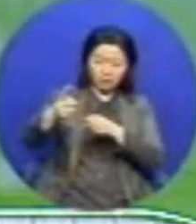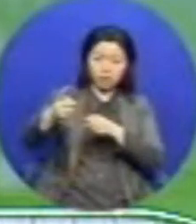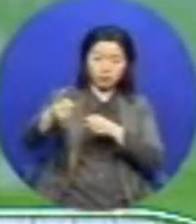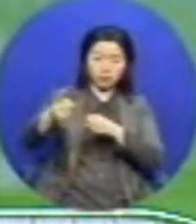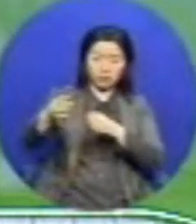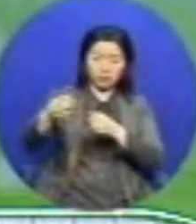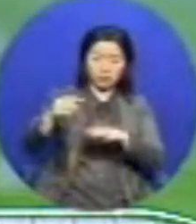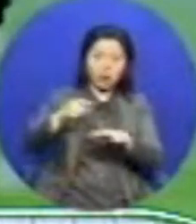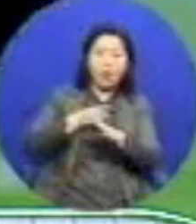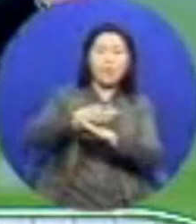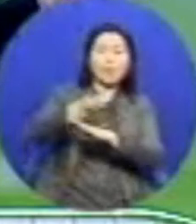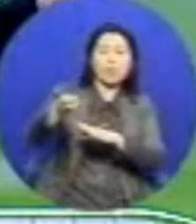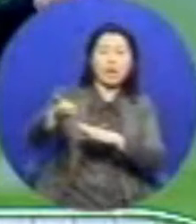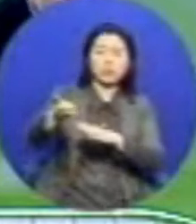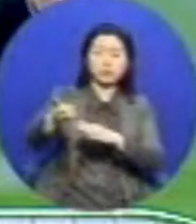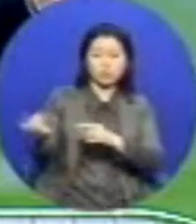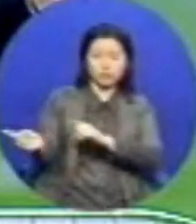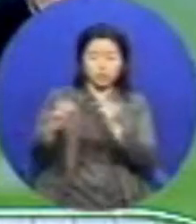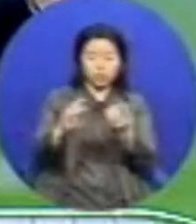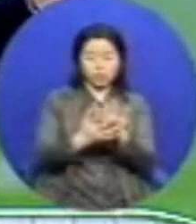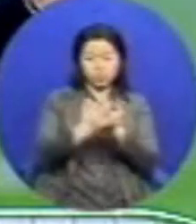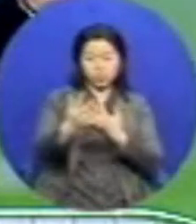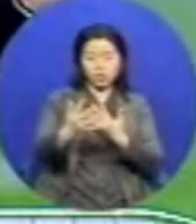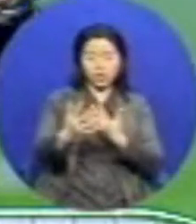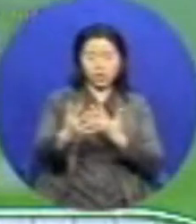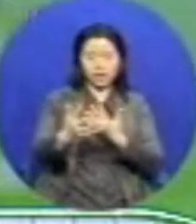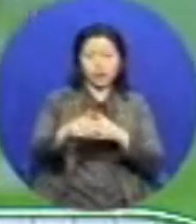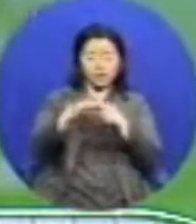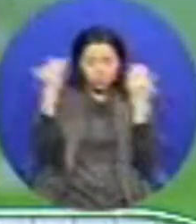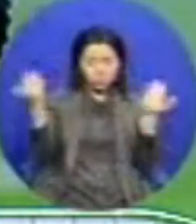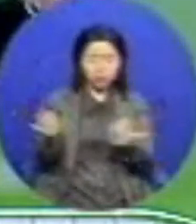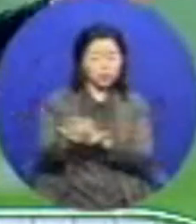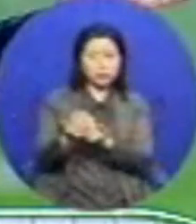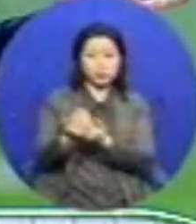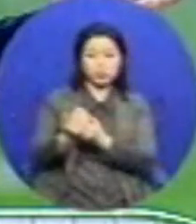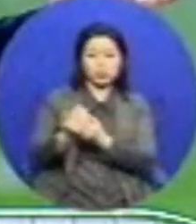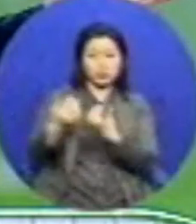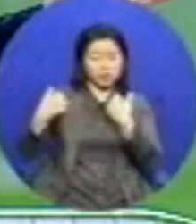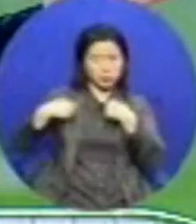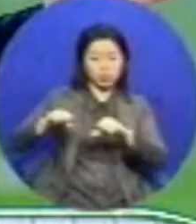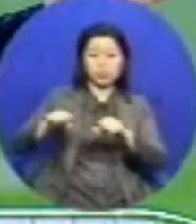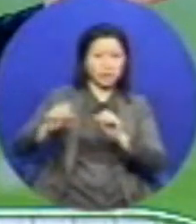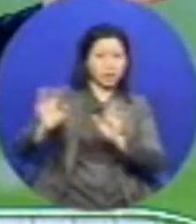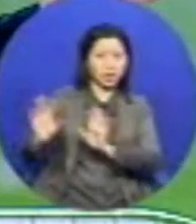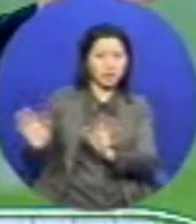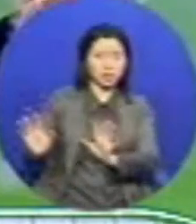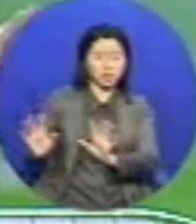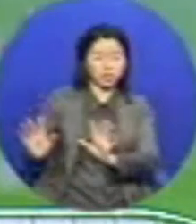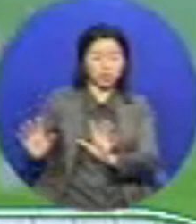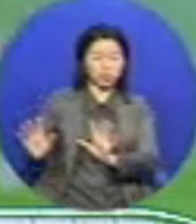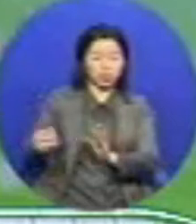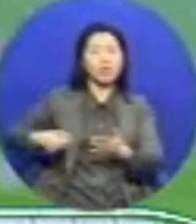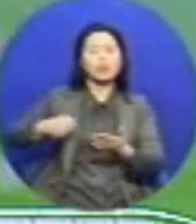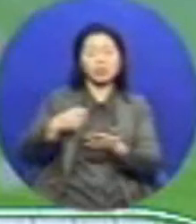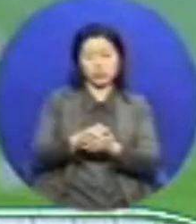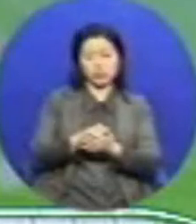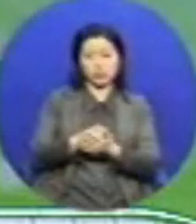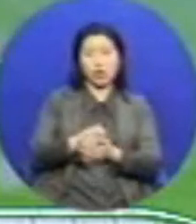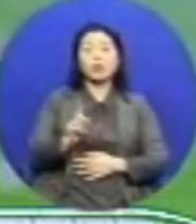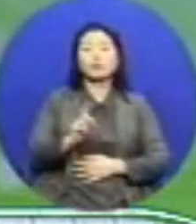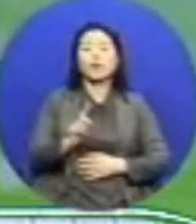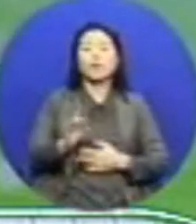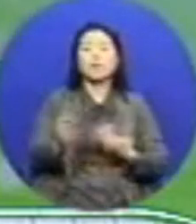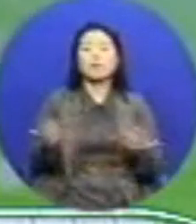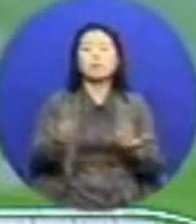부흥회를 다 사용하기로 했습니다 부흥의 안식년을 가지기로 했어 뭐 뭐 하려고